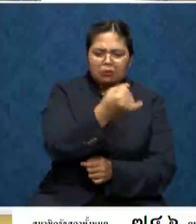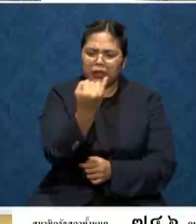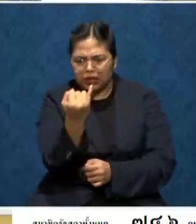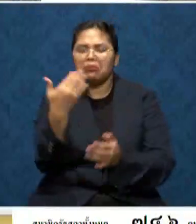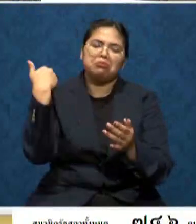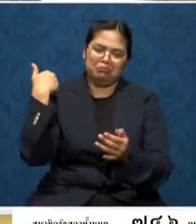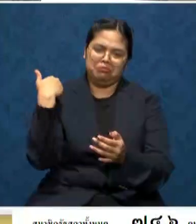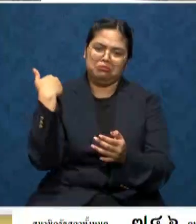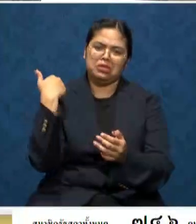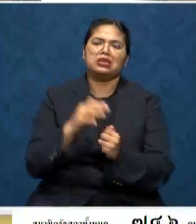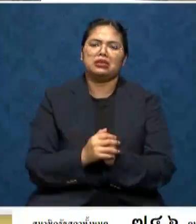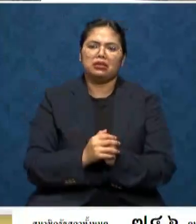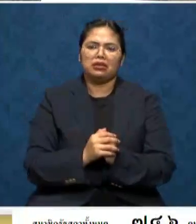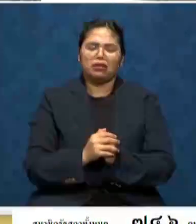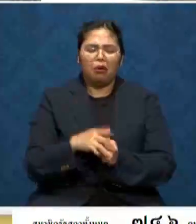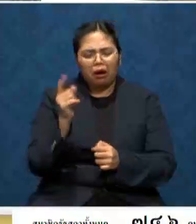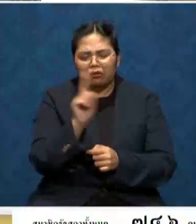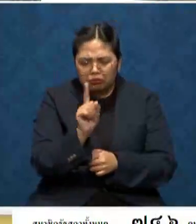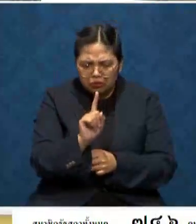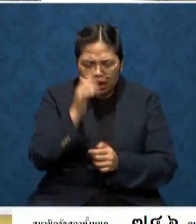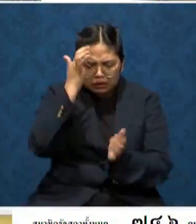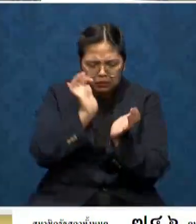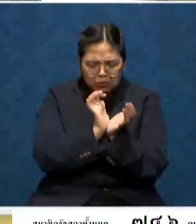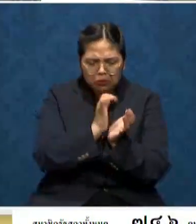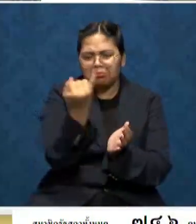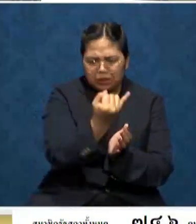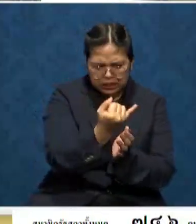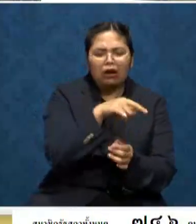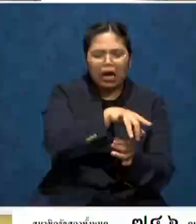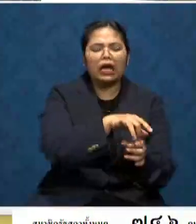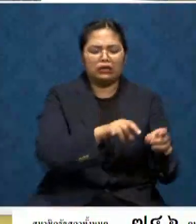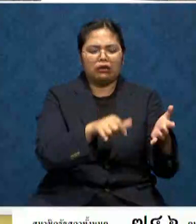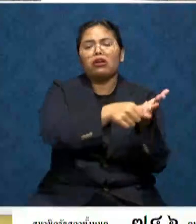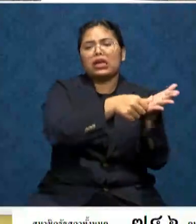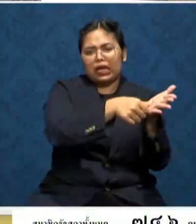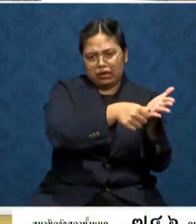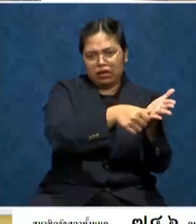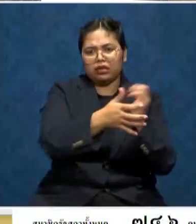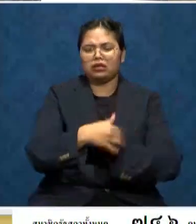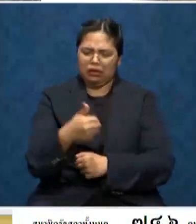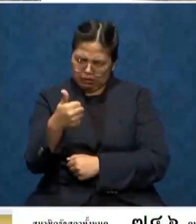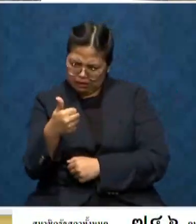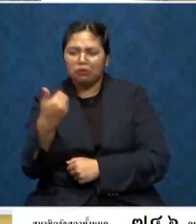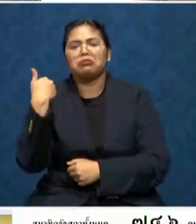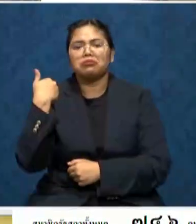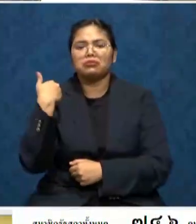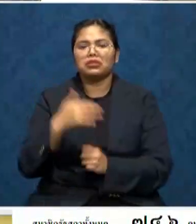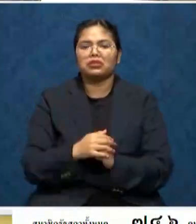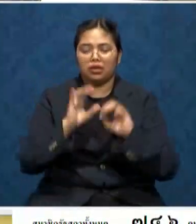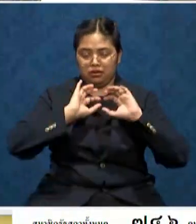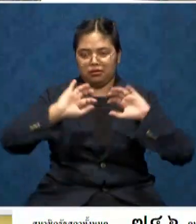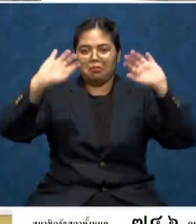วไหนร้ายก็ให้จดการซะก็ดีใจนะครัว่า ในรัฐบานชุดนี้